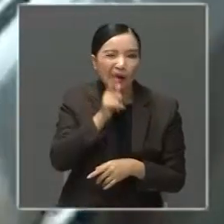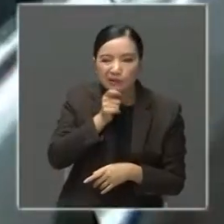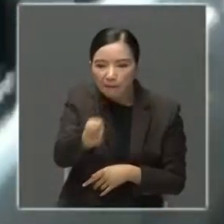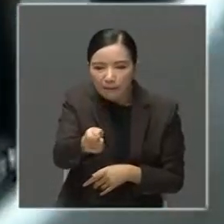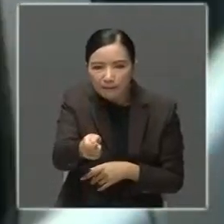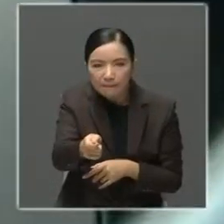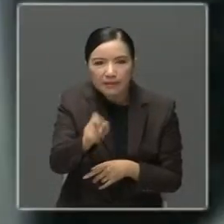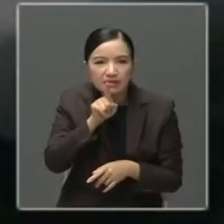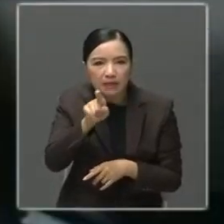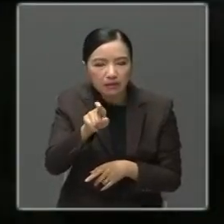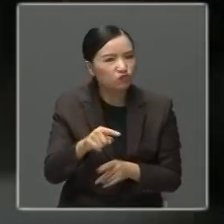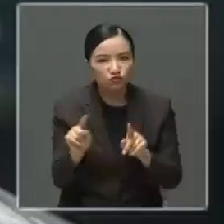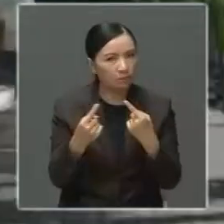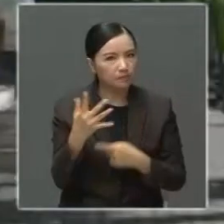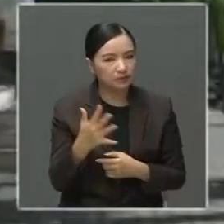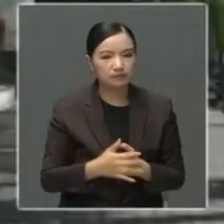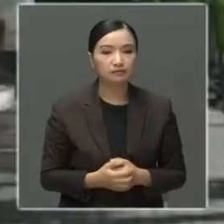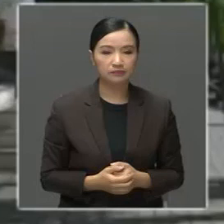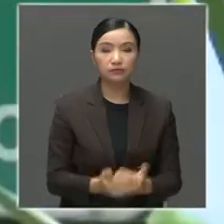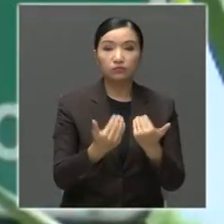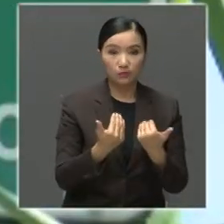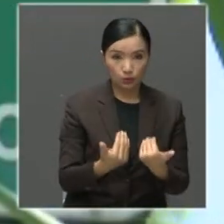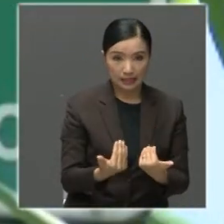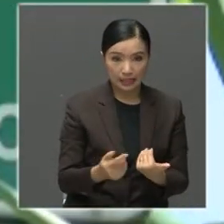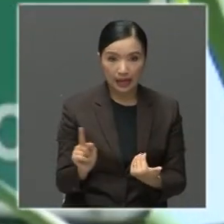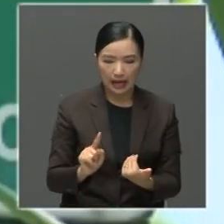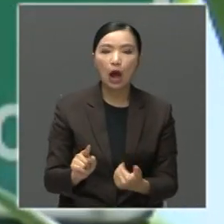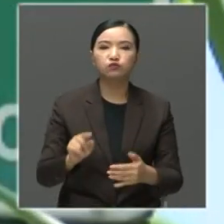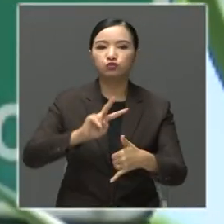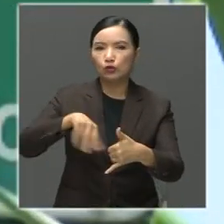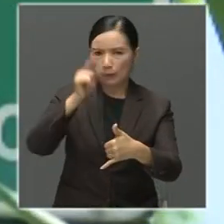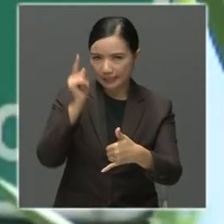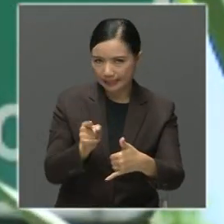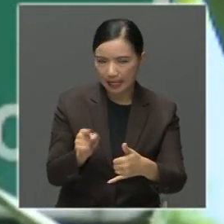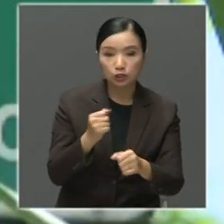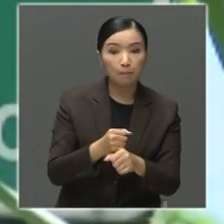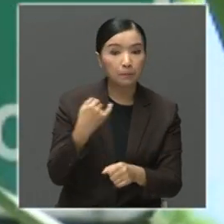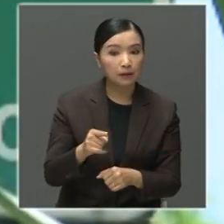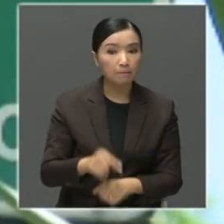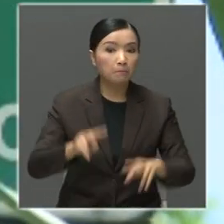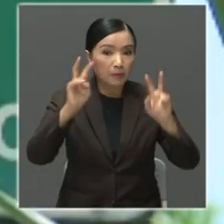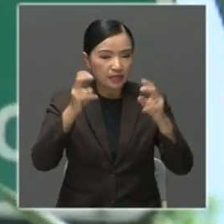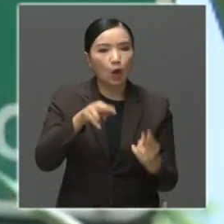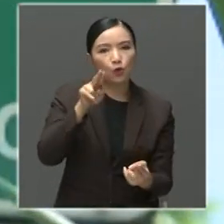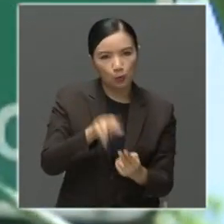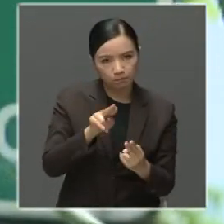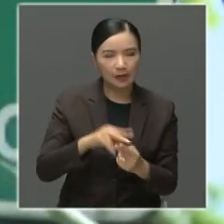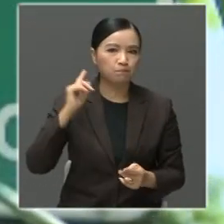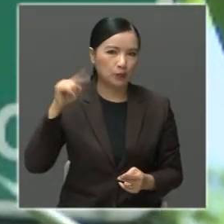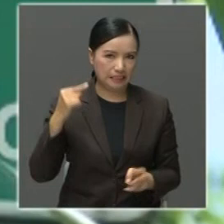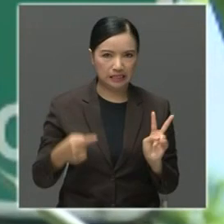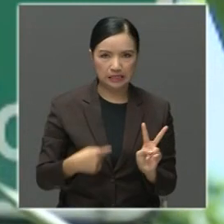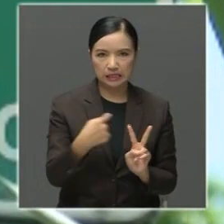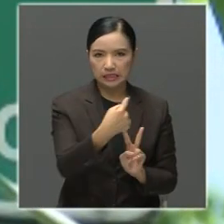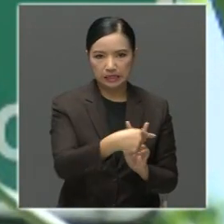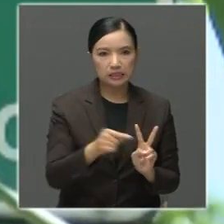สน.บุคคลให้ข้อมูลนะคะบอกว่าขณะนี้อยู่ระหว่างการตรวจสอบข้อเท็จจริงถึงเรื่องประเด็นการข่มขืนเบื้องต้นเนี่ยตัว